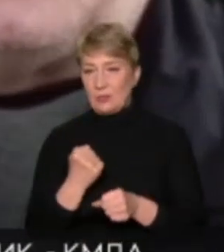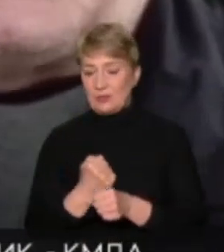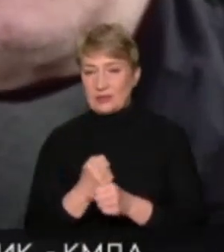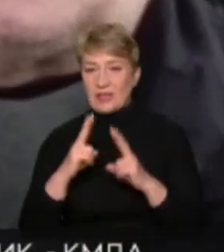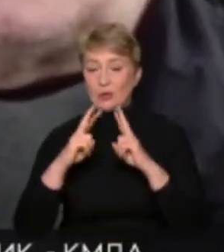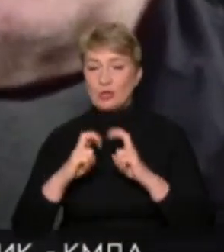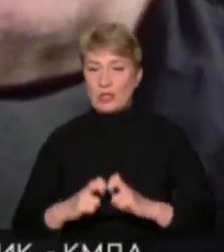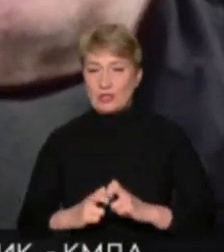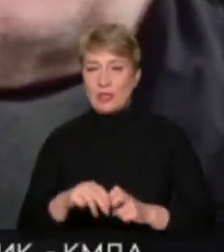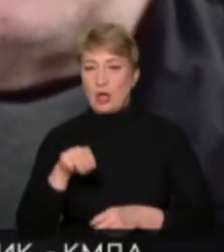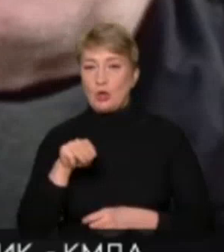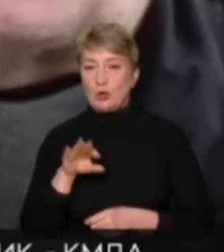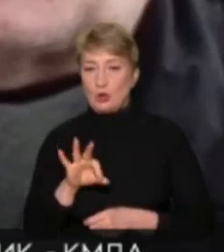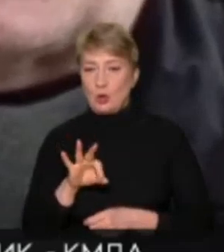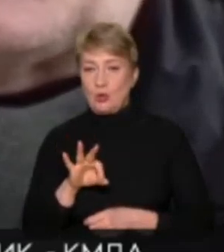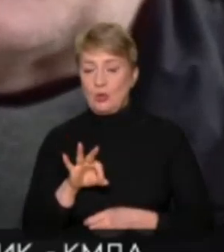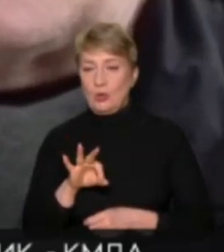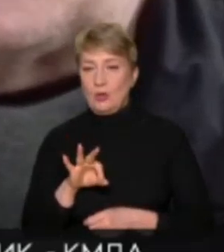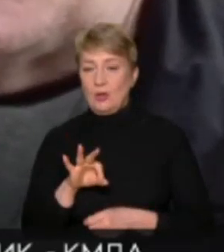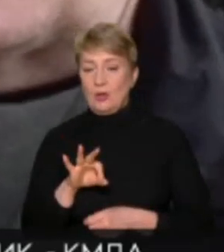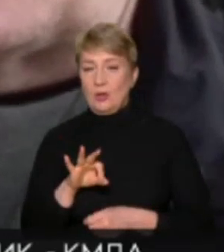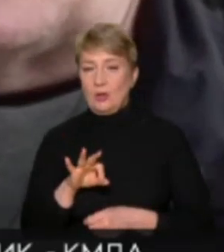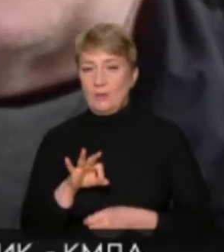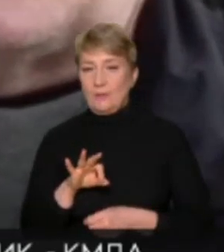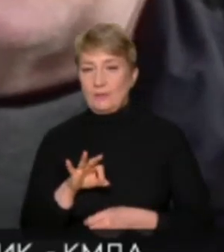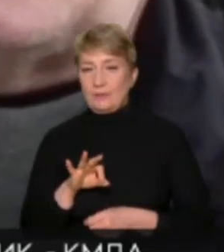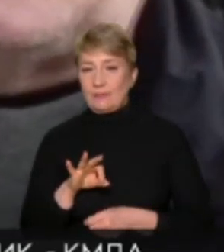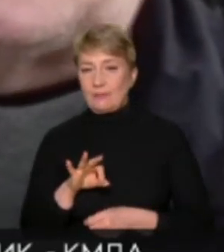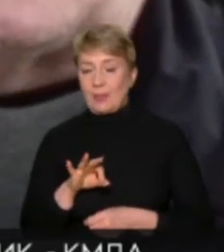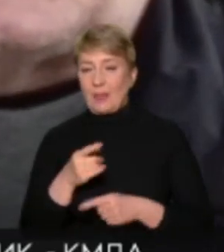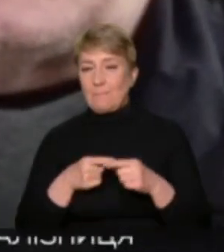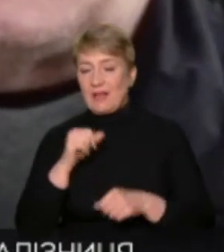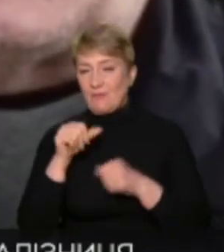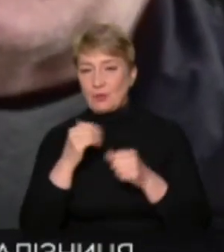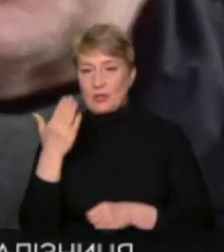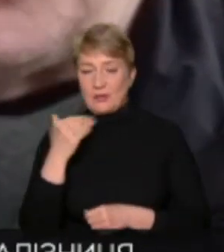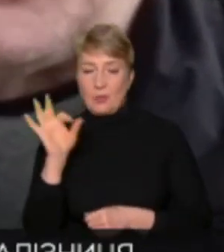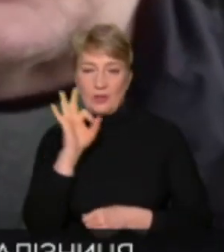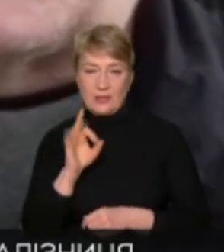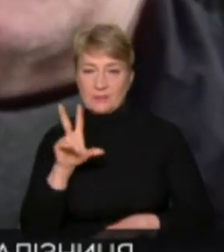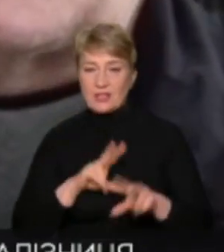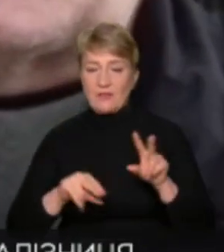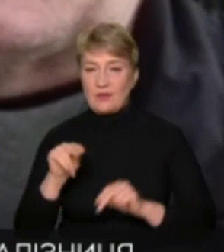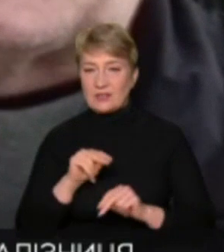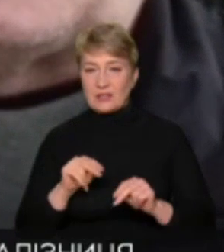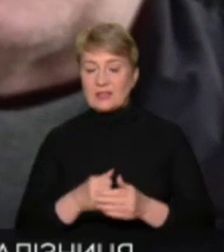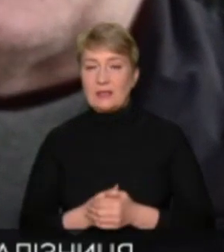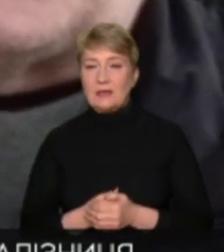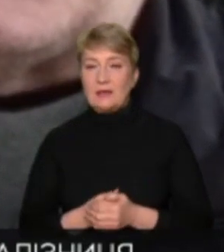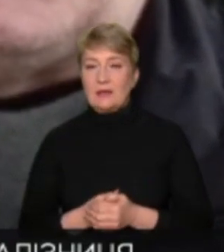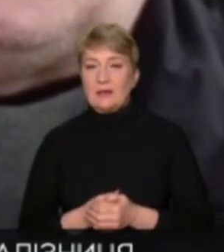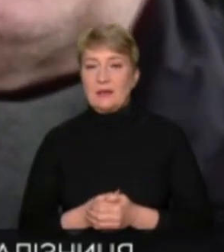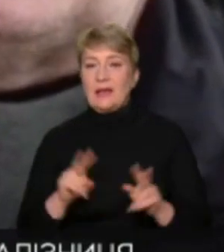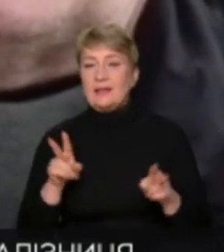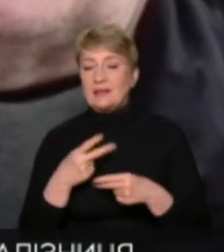то ще півроку тому 70% німців вважали, що пересічних громадян вважали, що не треба